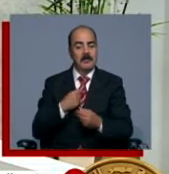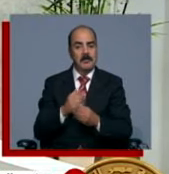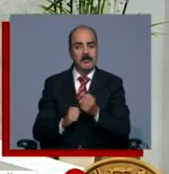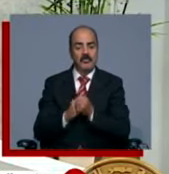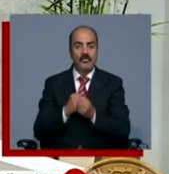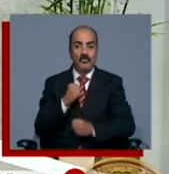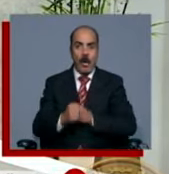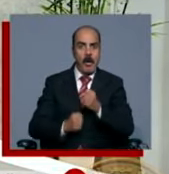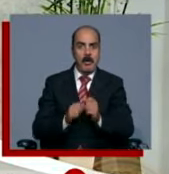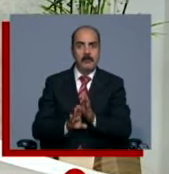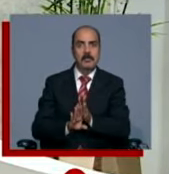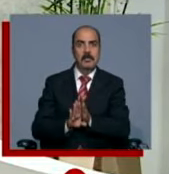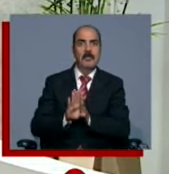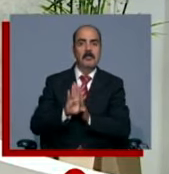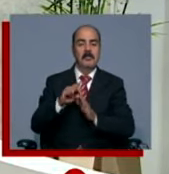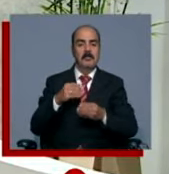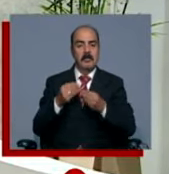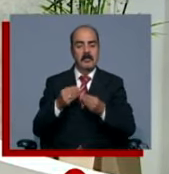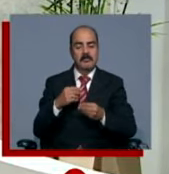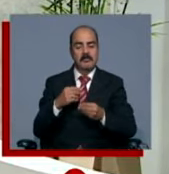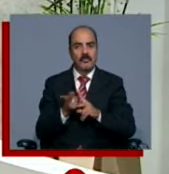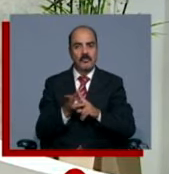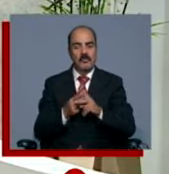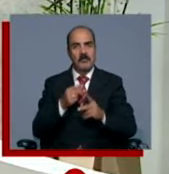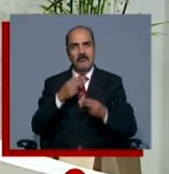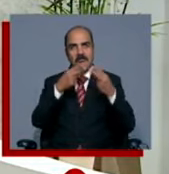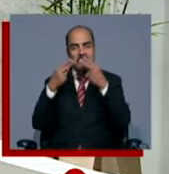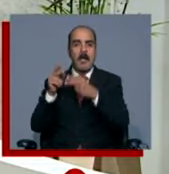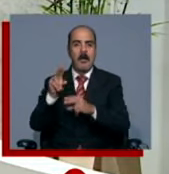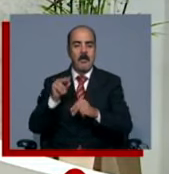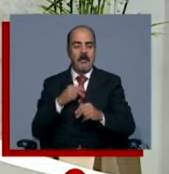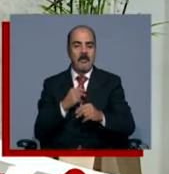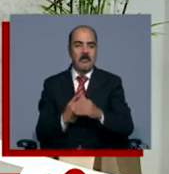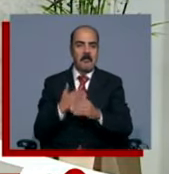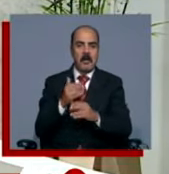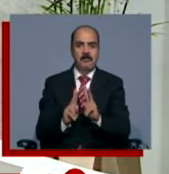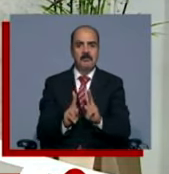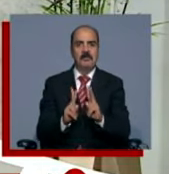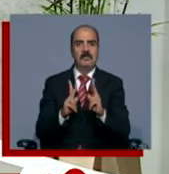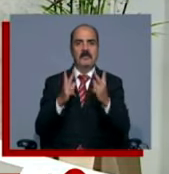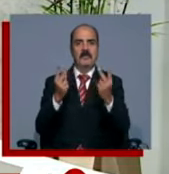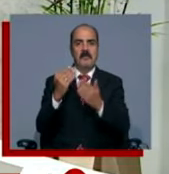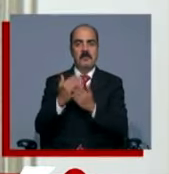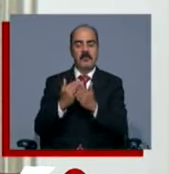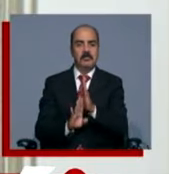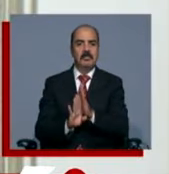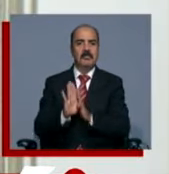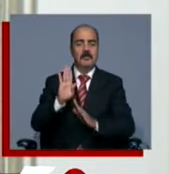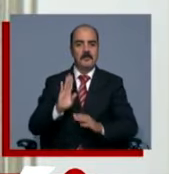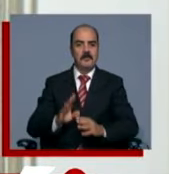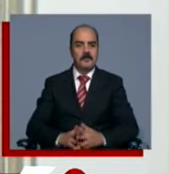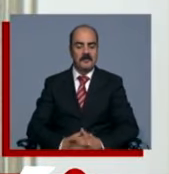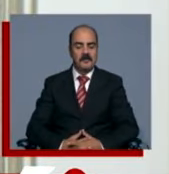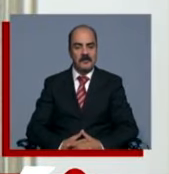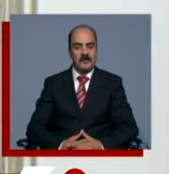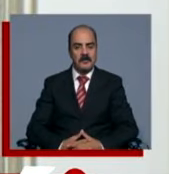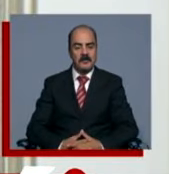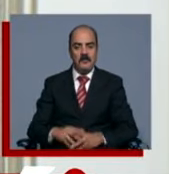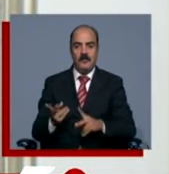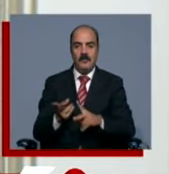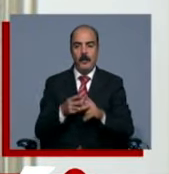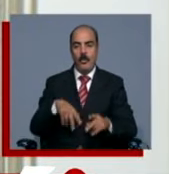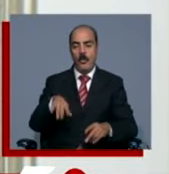جهودنا لتلبية تطلعات شعوبنا وتحقيق النمو الاقتصادي المنشود. السيدات